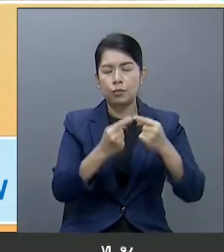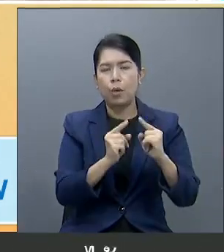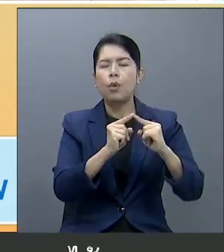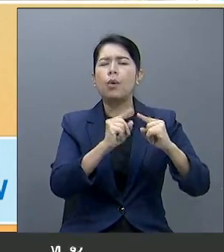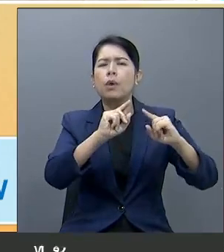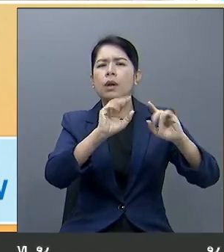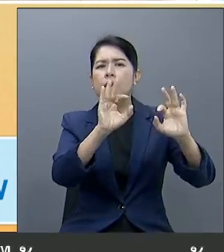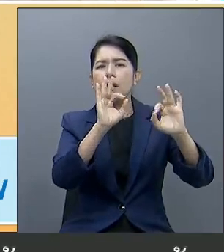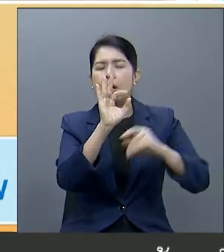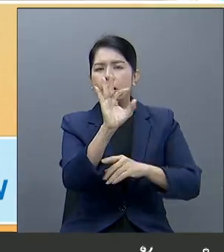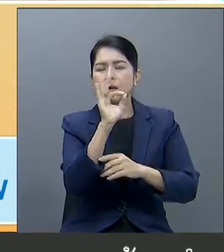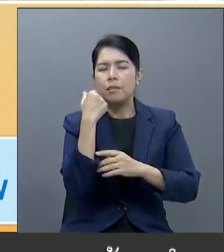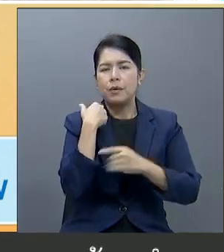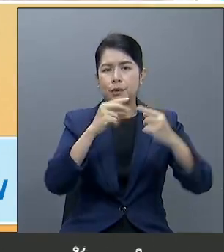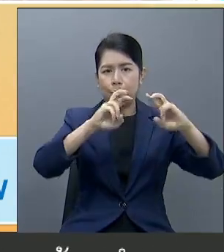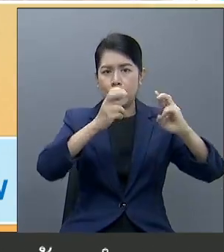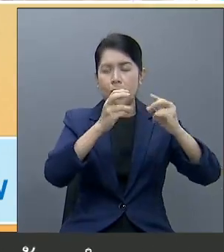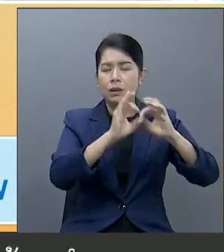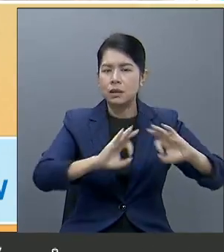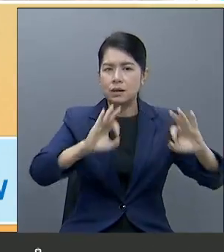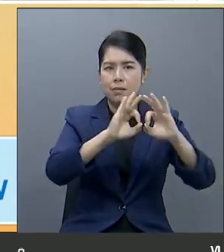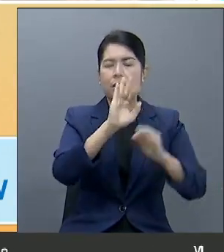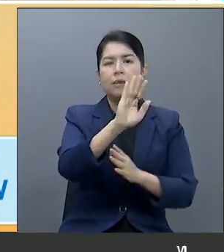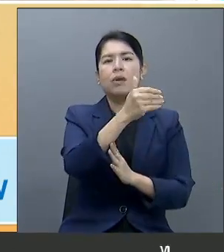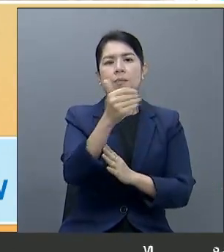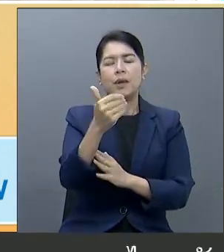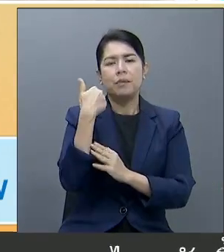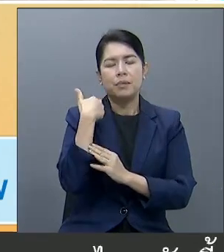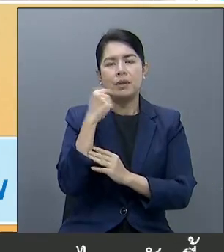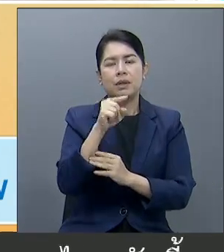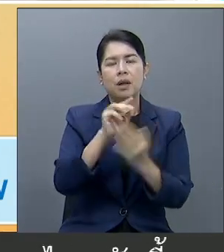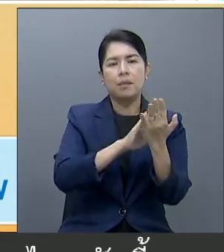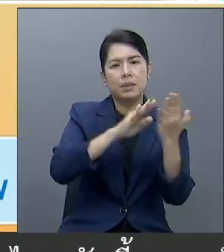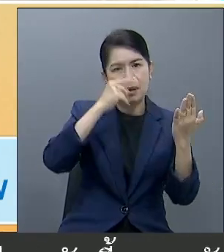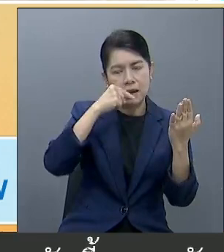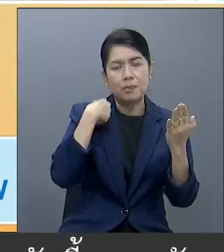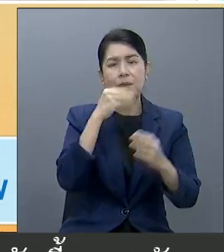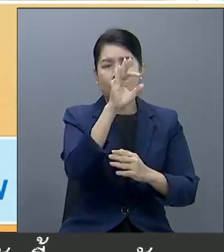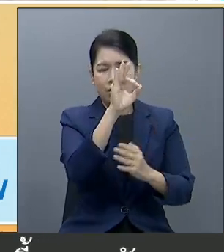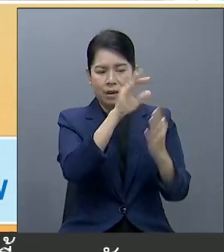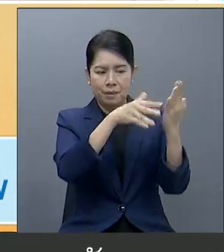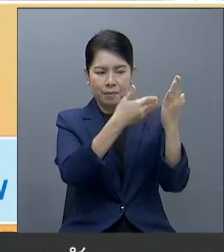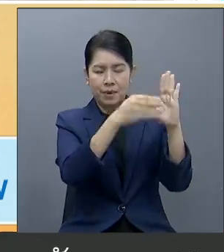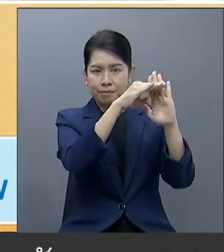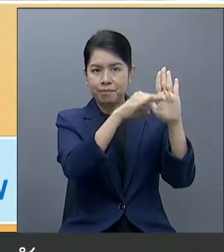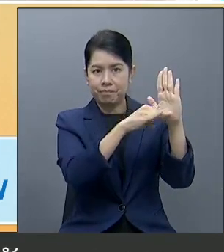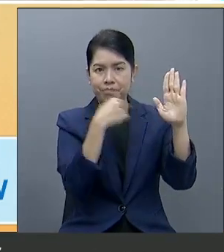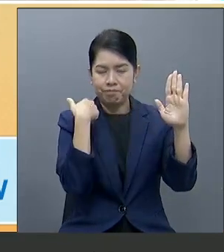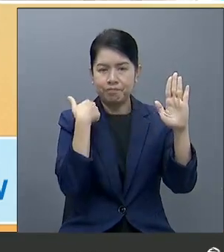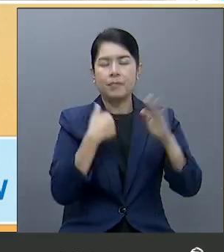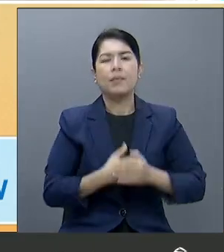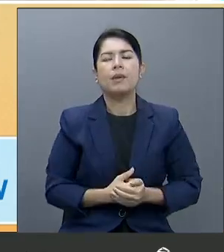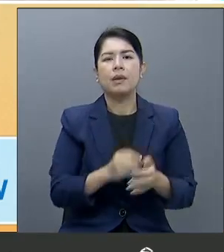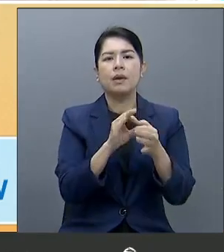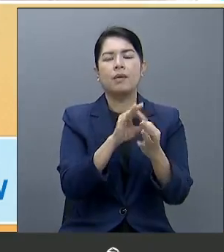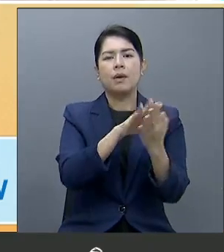นที่เป็นประเด็นระดับชาติระดับประเทศขึ้นมาซึ่งเรื่องนี้ก็เป็นประเด็นระดับประเทศเพราะว่าในแผนพัฒนาประชากรเพื่อพัฒนาประเทศระยะยาวของสภาพั